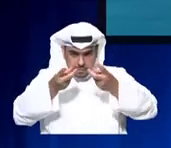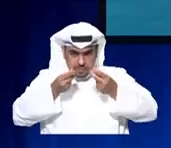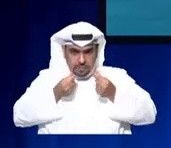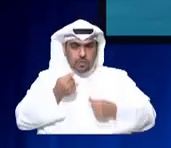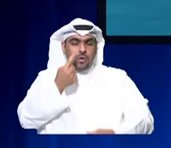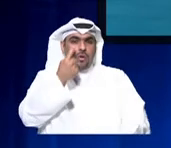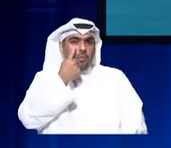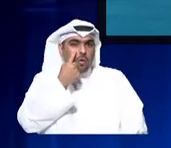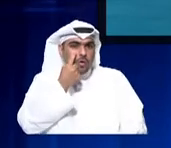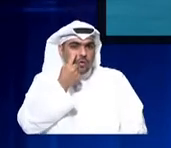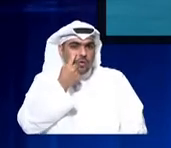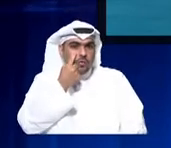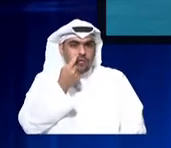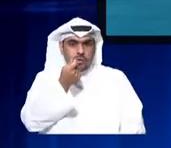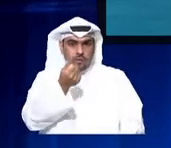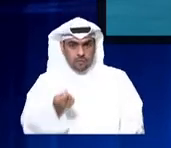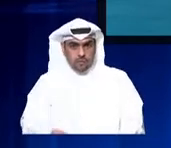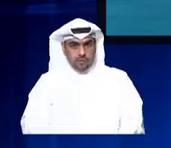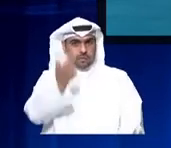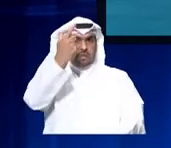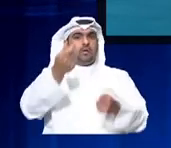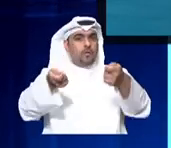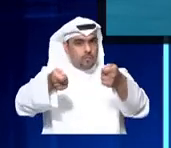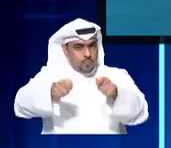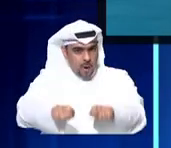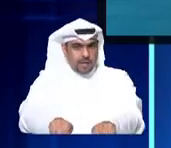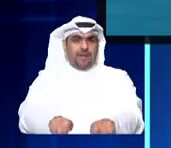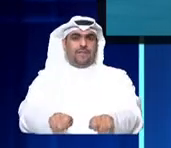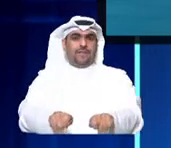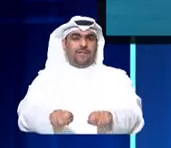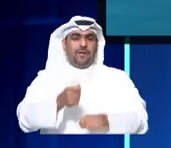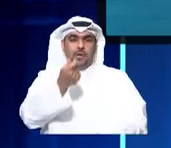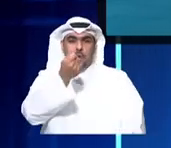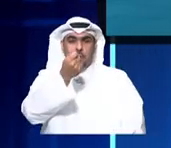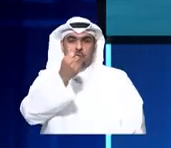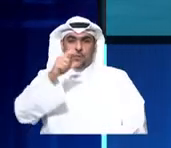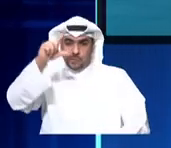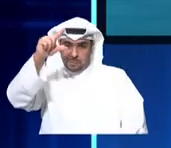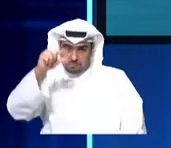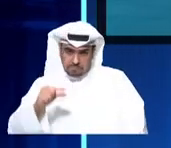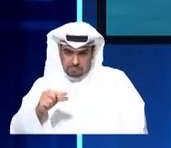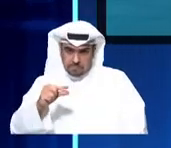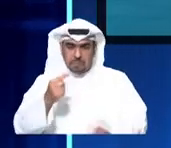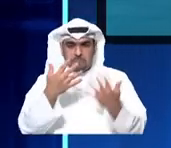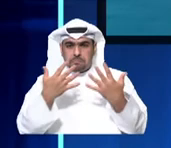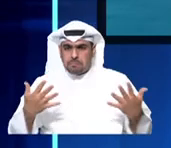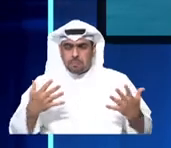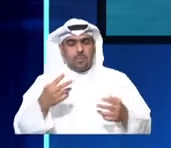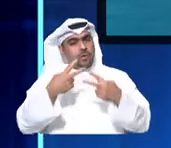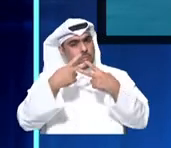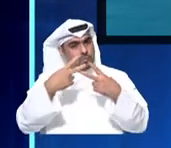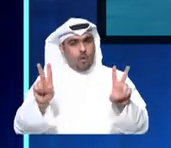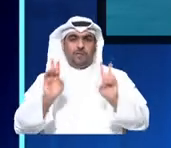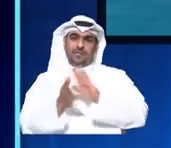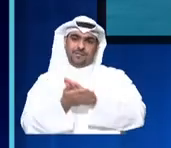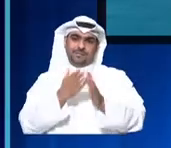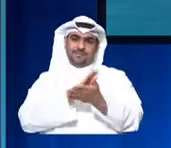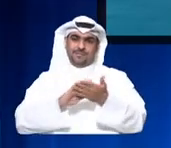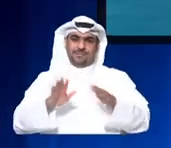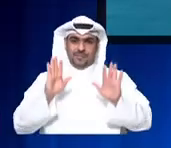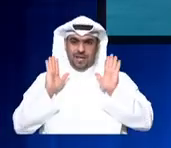والرسوم، ويكون الحق الكامل لبنك الكويت المركزي سواء برفض